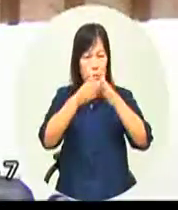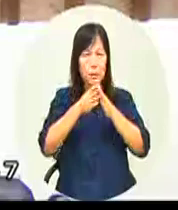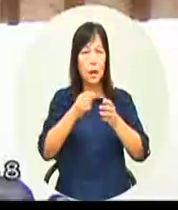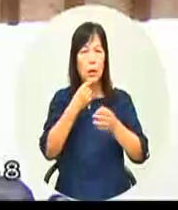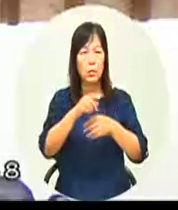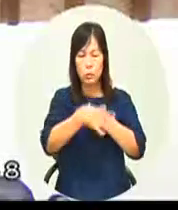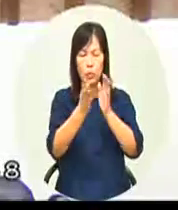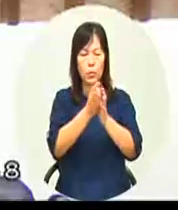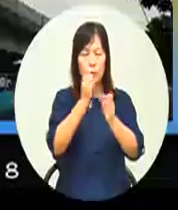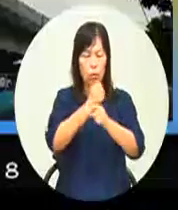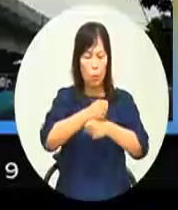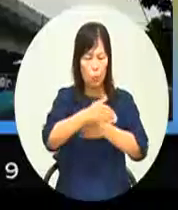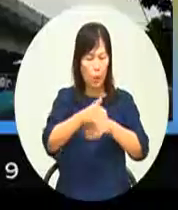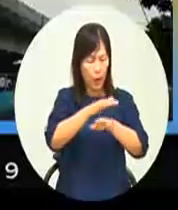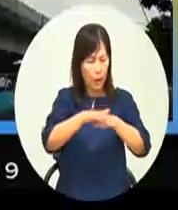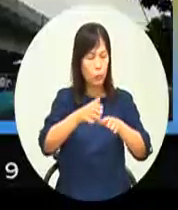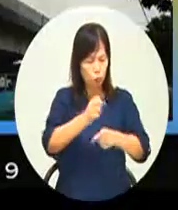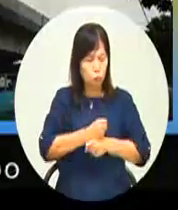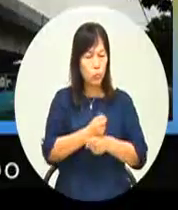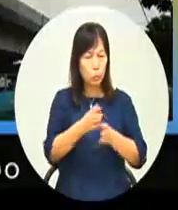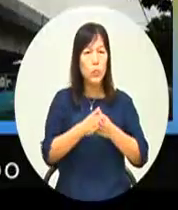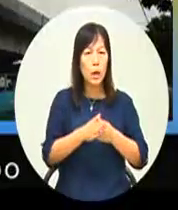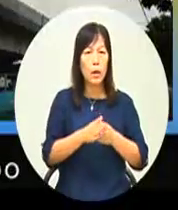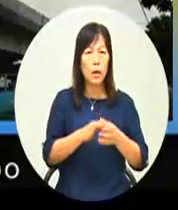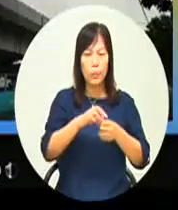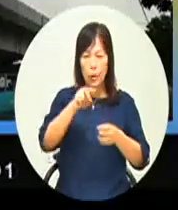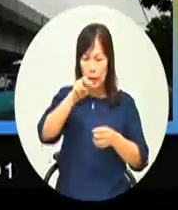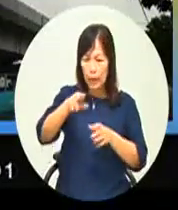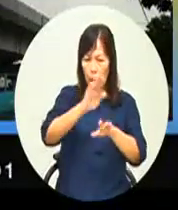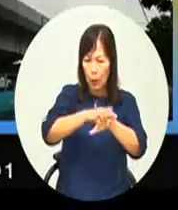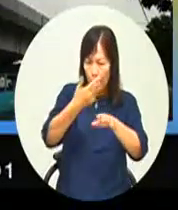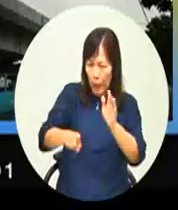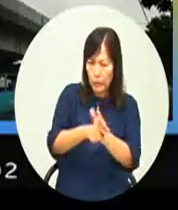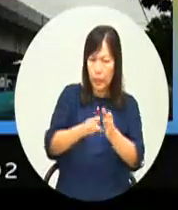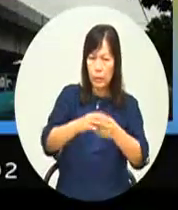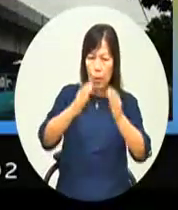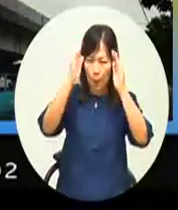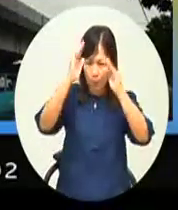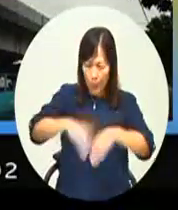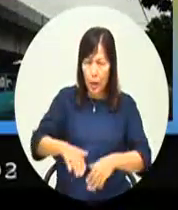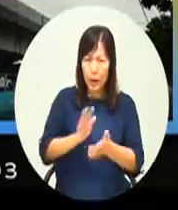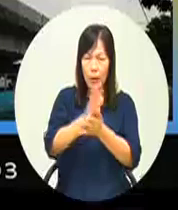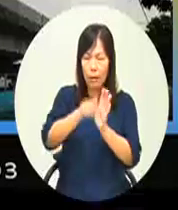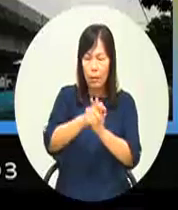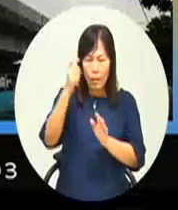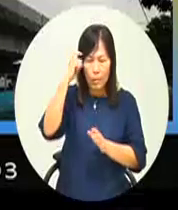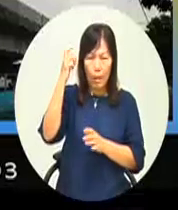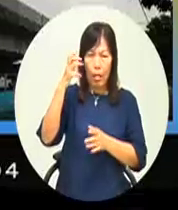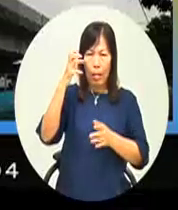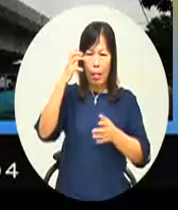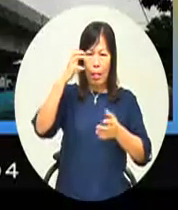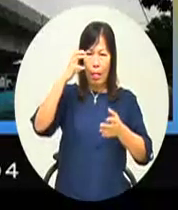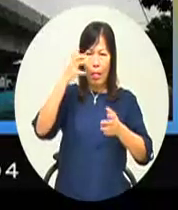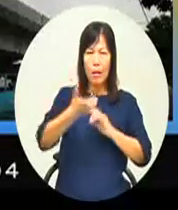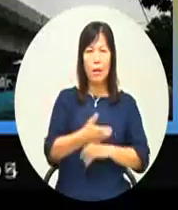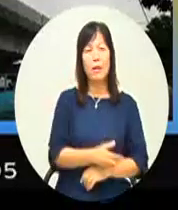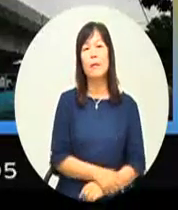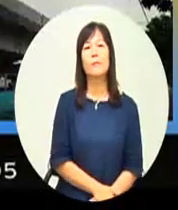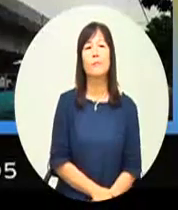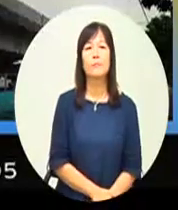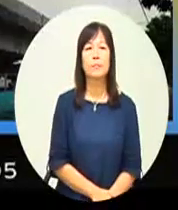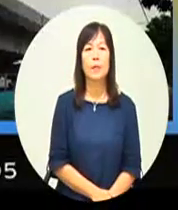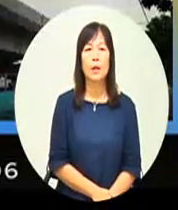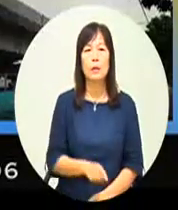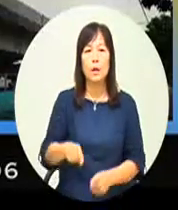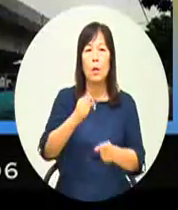个工程的安全、哦、要注意、哦、因为我们看到淡水那个整个崩下来、哦、还有够咸的、哦、整个像，所以这个